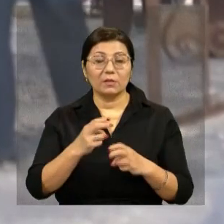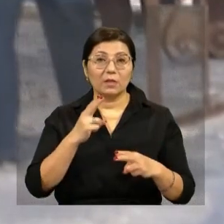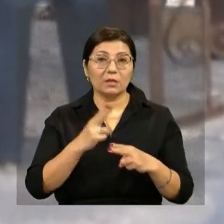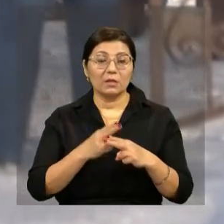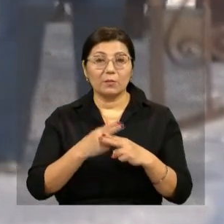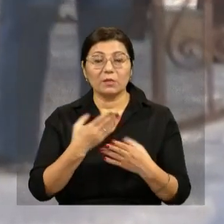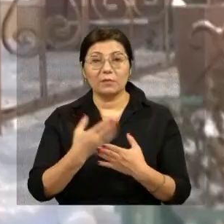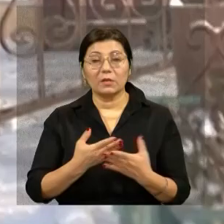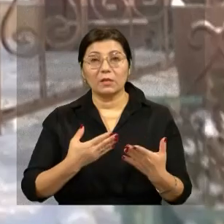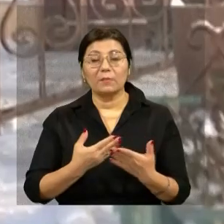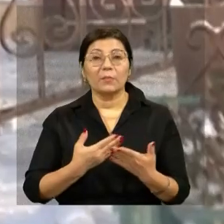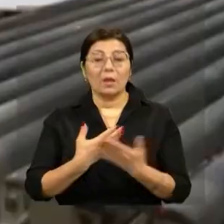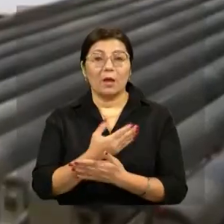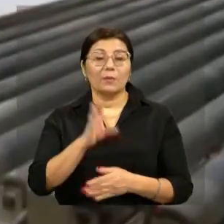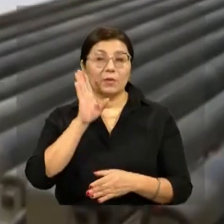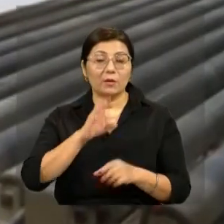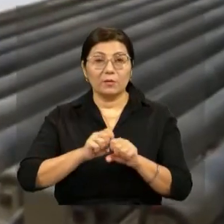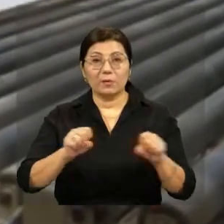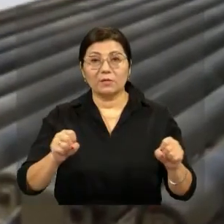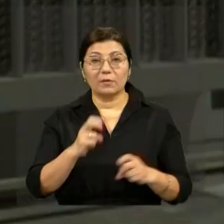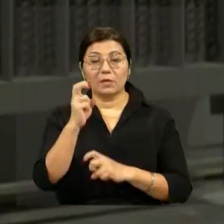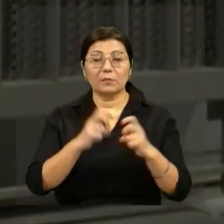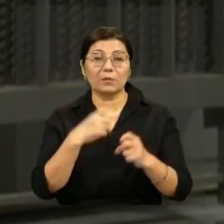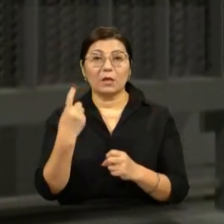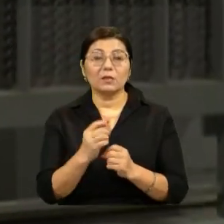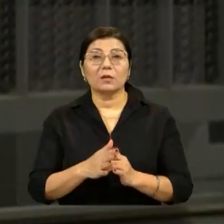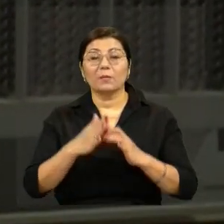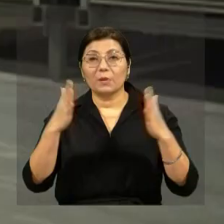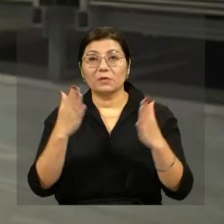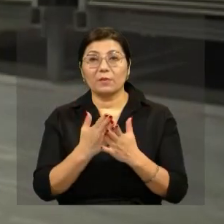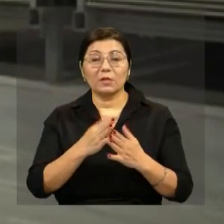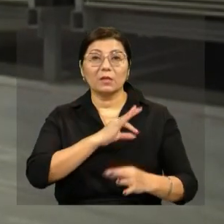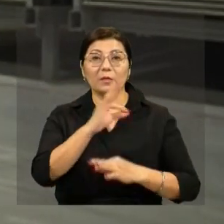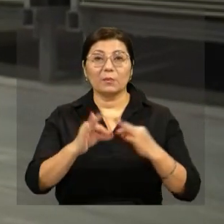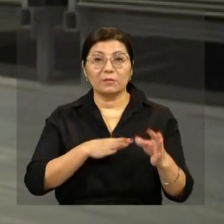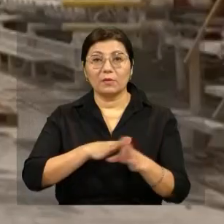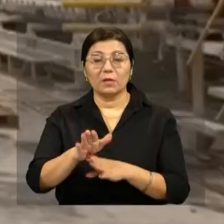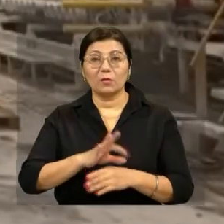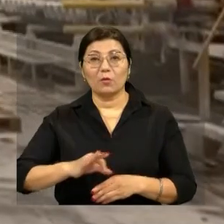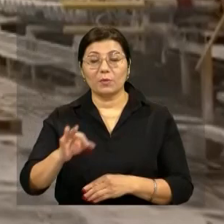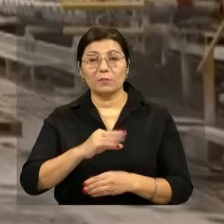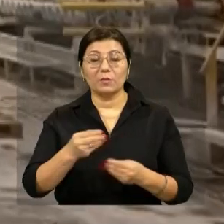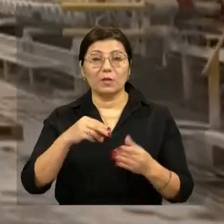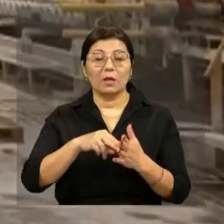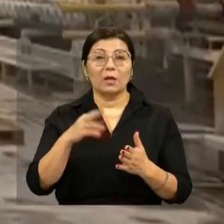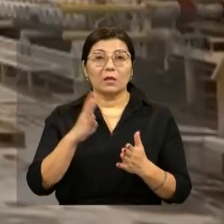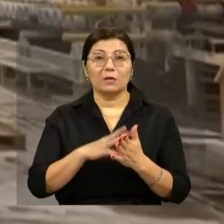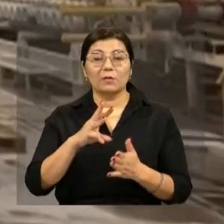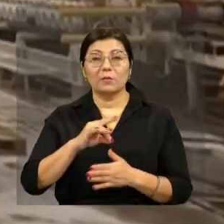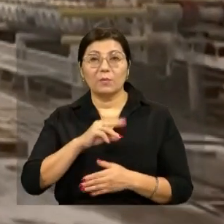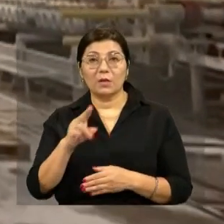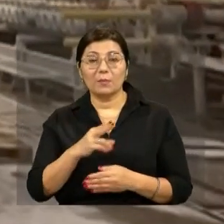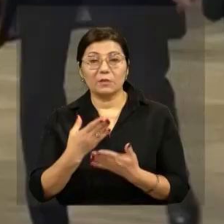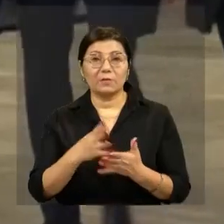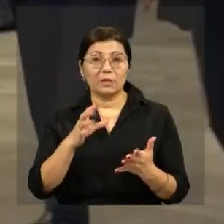обновлена канализационная система. Данный завод является одним из крупнейших инвестиционных проектов, реализуемых в регионе. Стоимость 9 миллиардов тенге.